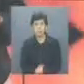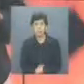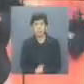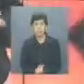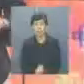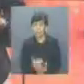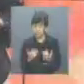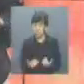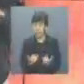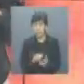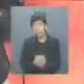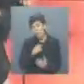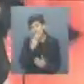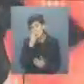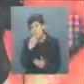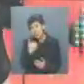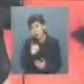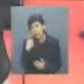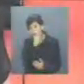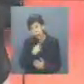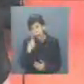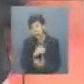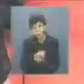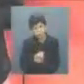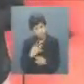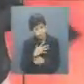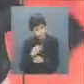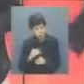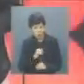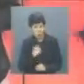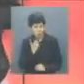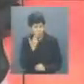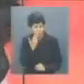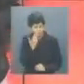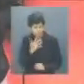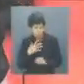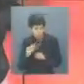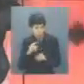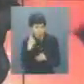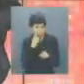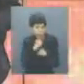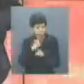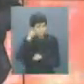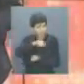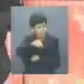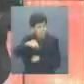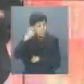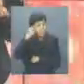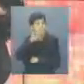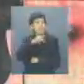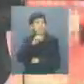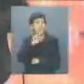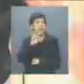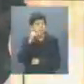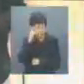ตอนนี้ก็เป็นที่จับตามองนะคะว่าใครจะมาเป็นทายาทสืบทอดน้ำเสียงอันทรงพลังแบบนี้เชื่อว่าหลายคนนึกถึงเจนนิเฟอร์ฮัดสันค่ะ